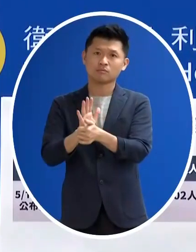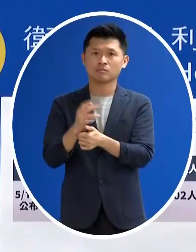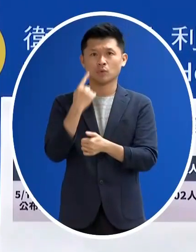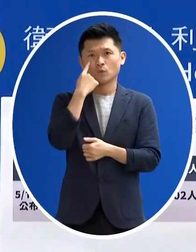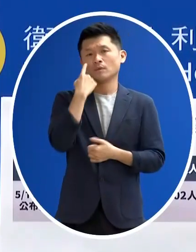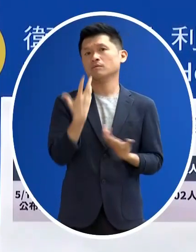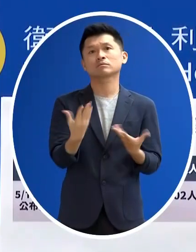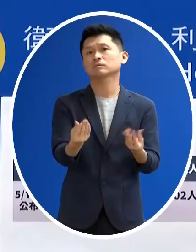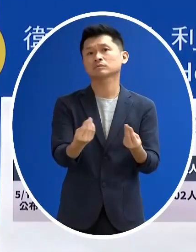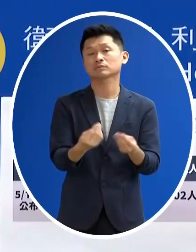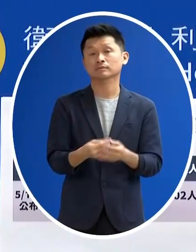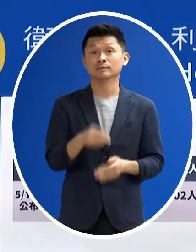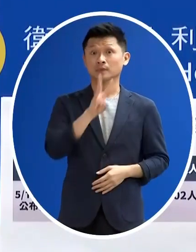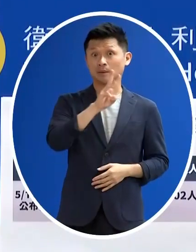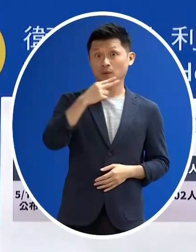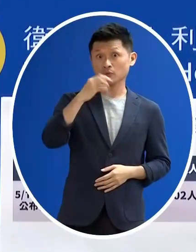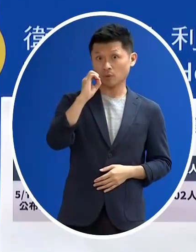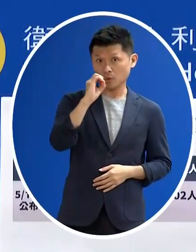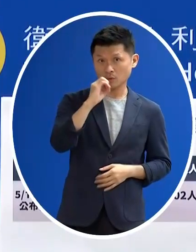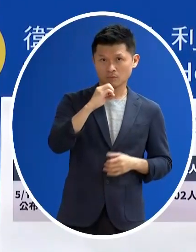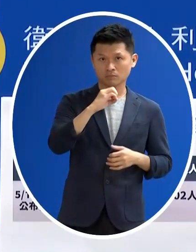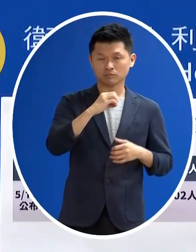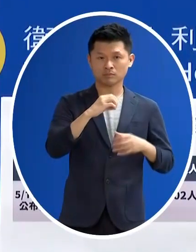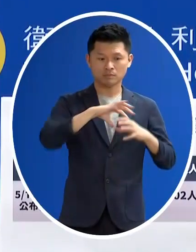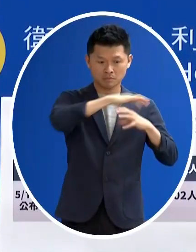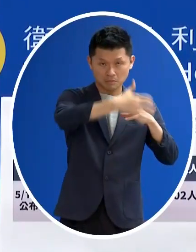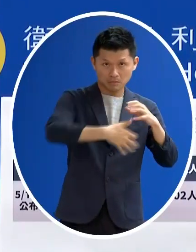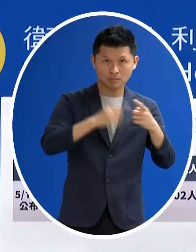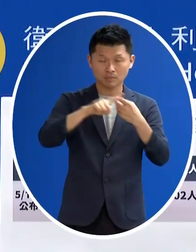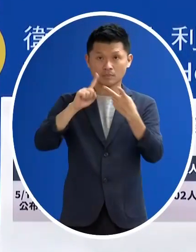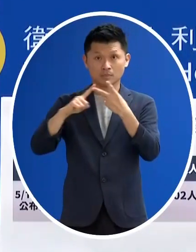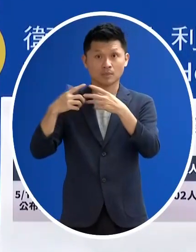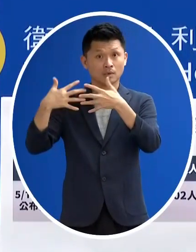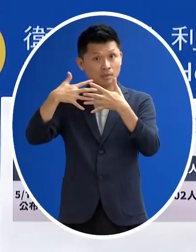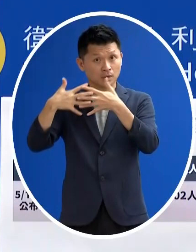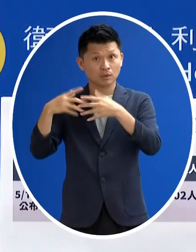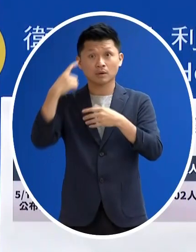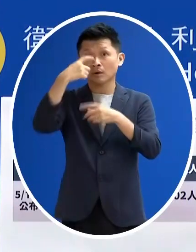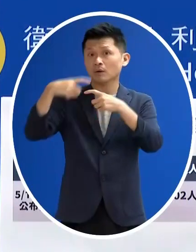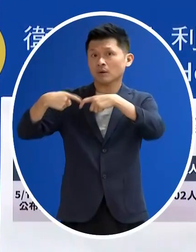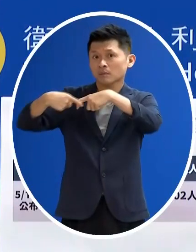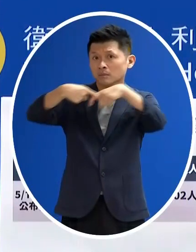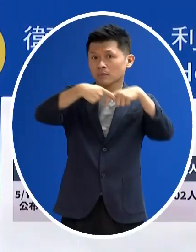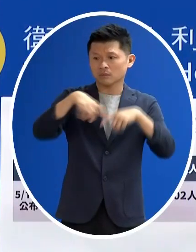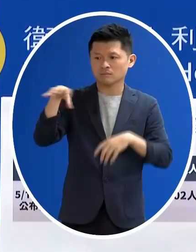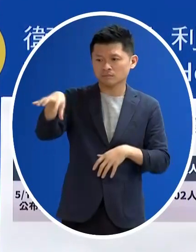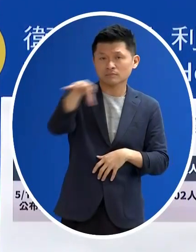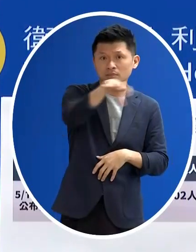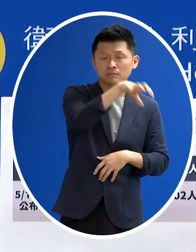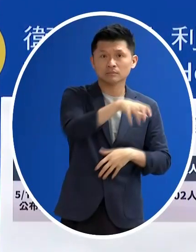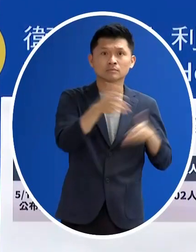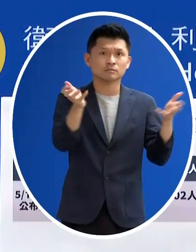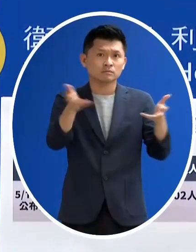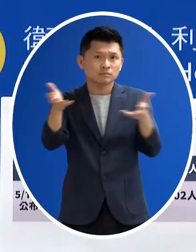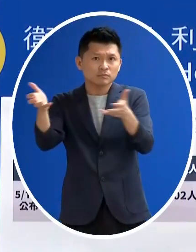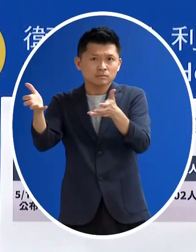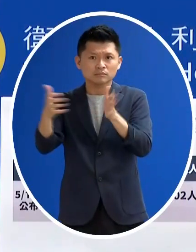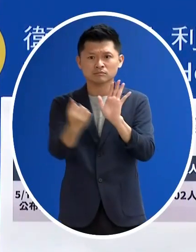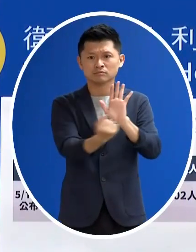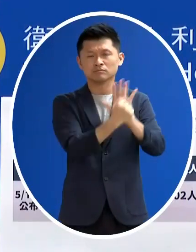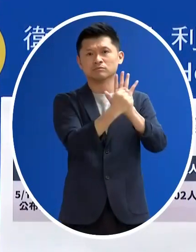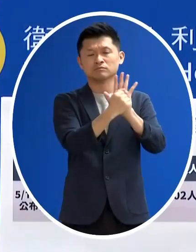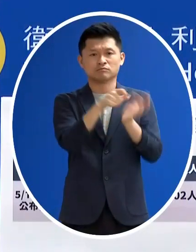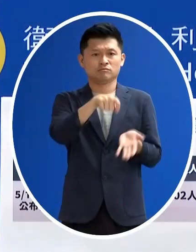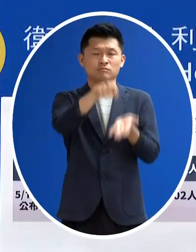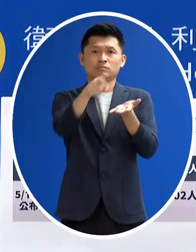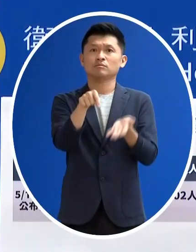包括 WHO 还有美国、欧盟等等的这些都没有，他们的治疗指引都没有建议要常规